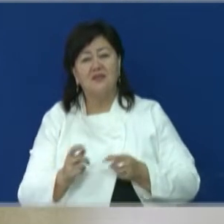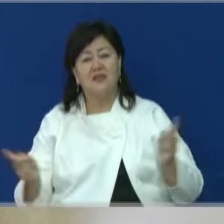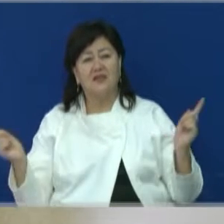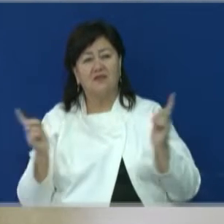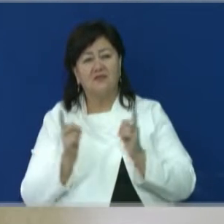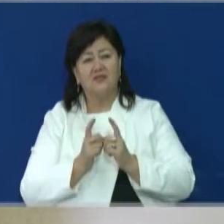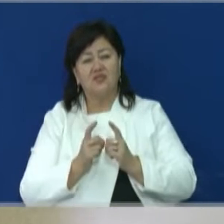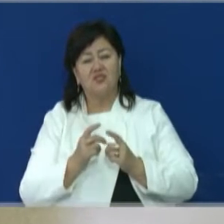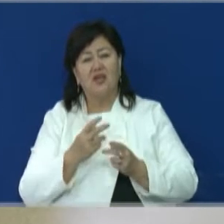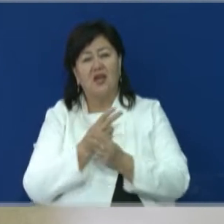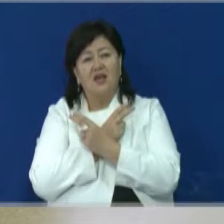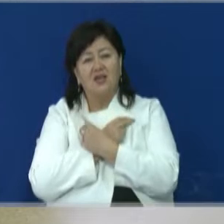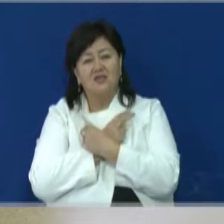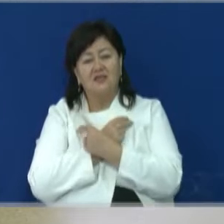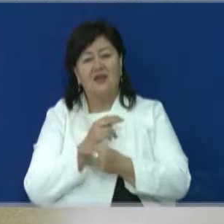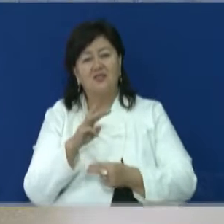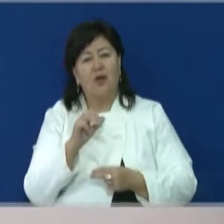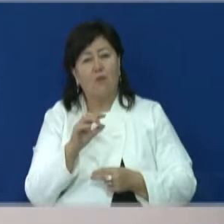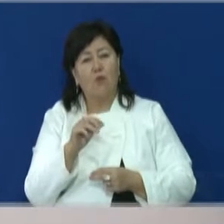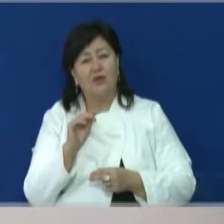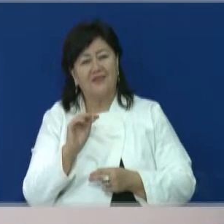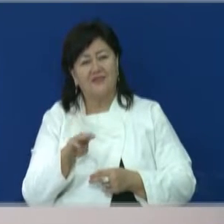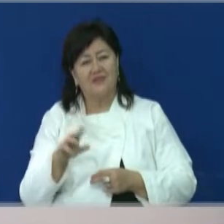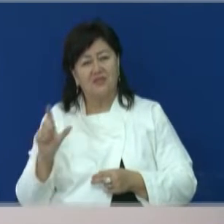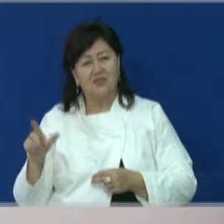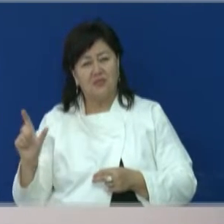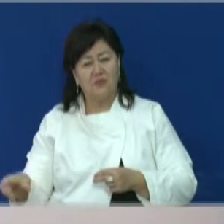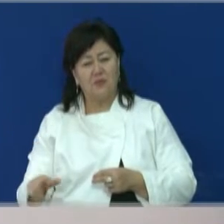Рүстем Қайралтұлы, Айдос Айтқалиев, Семей телеарнасы.